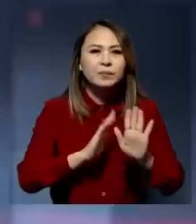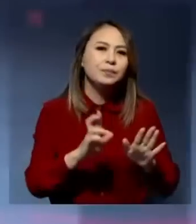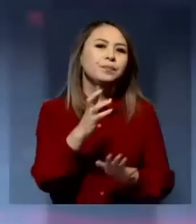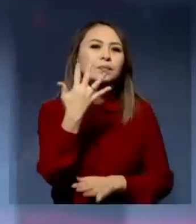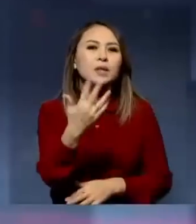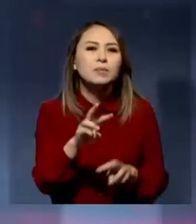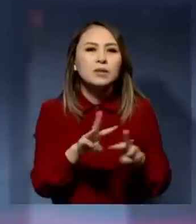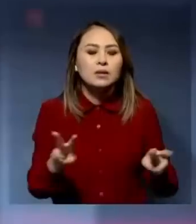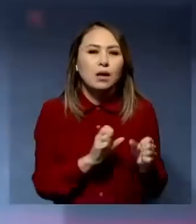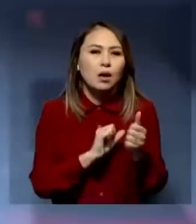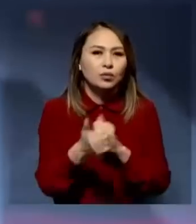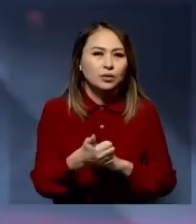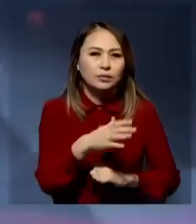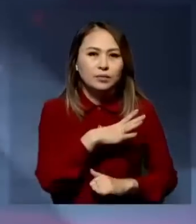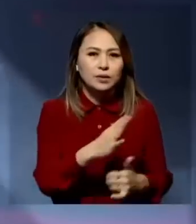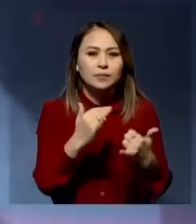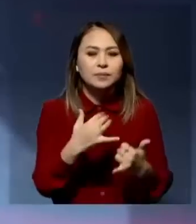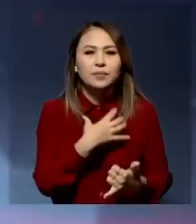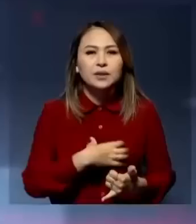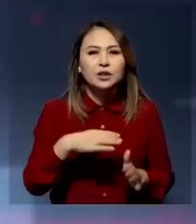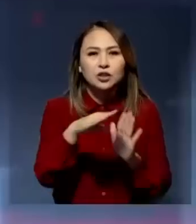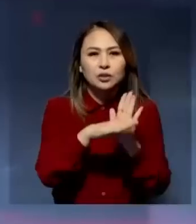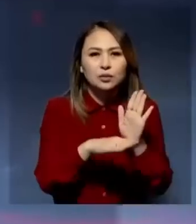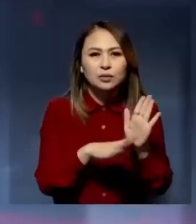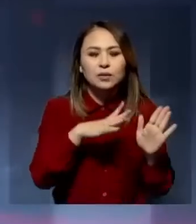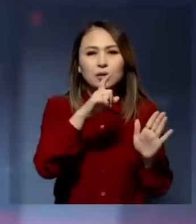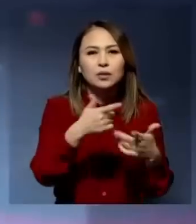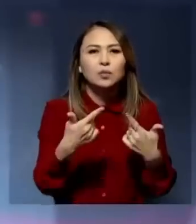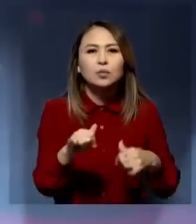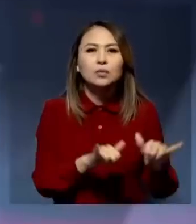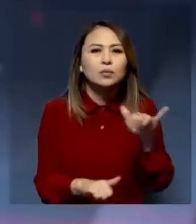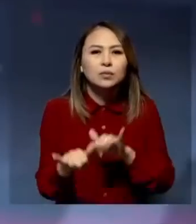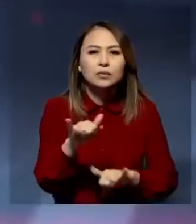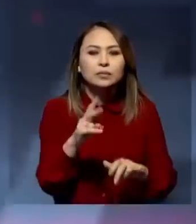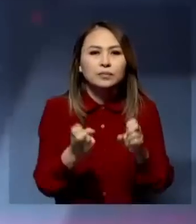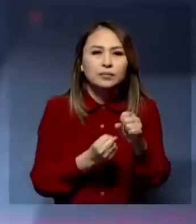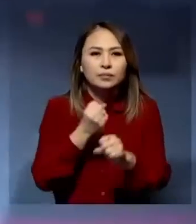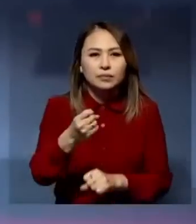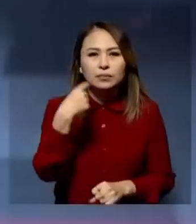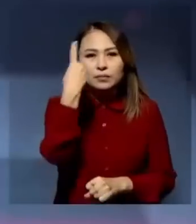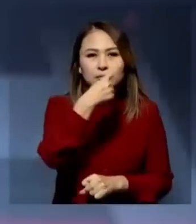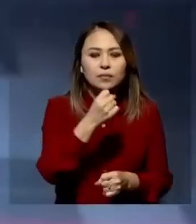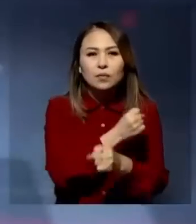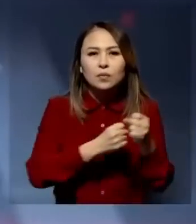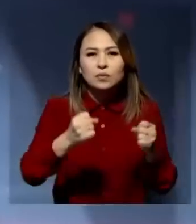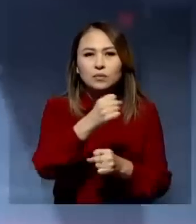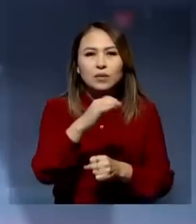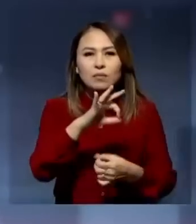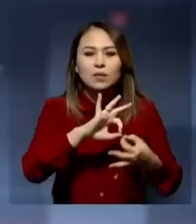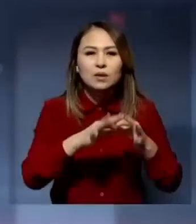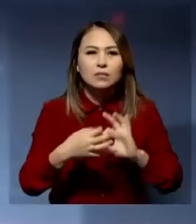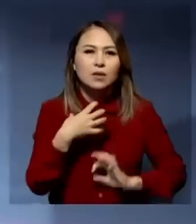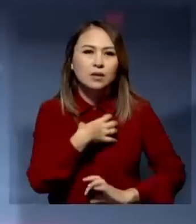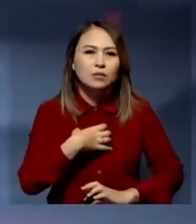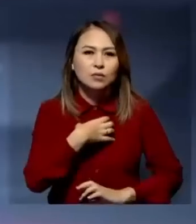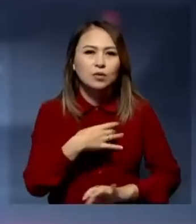орынбасарымен 5 министр ауысты. Маңызды салаларды тізгіндеген шенділер қайда кетті? Олардың орнына кімдер тағайындалды? Кадрлық өзгерістердің